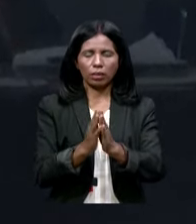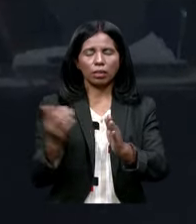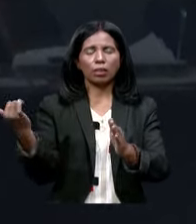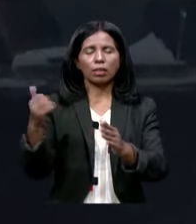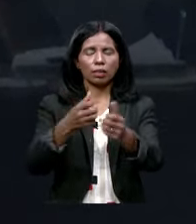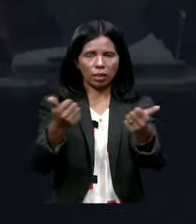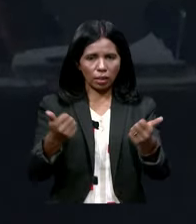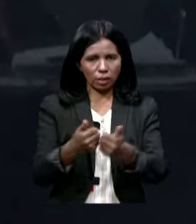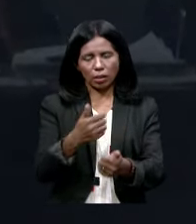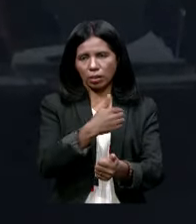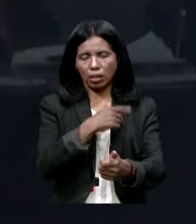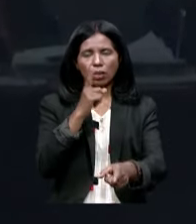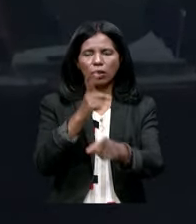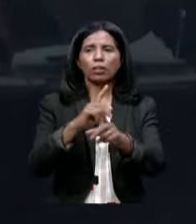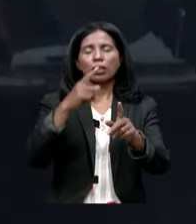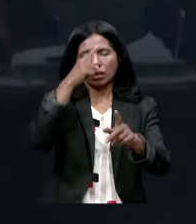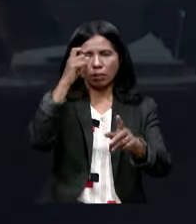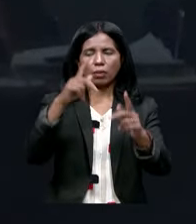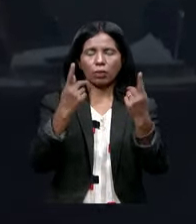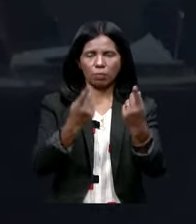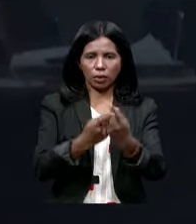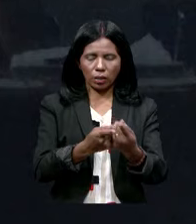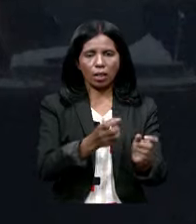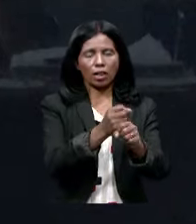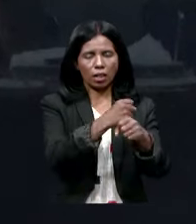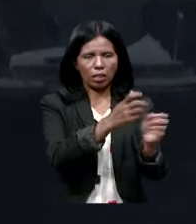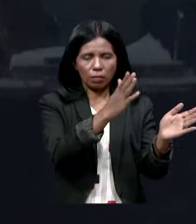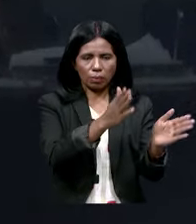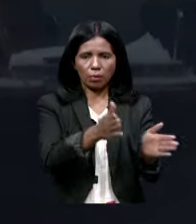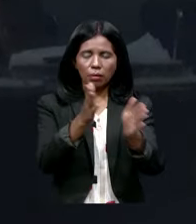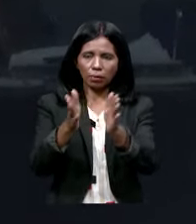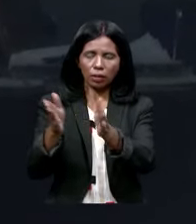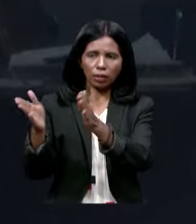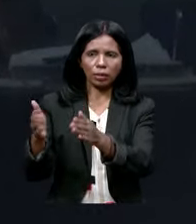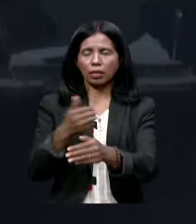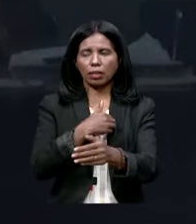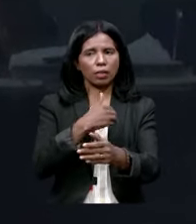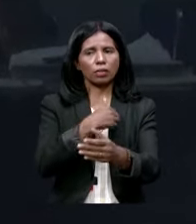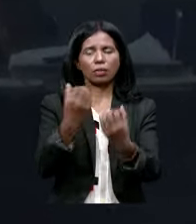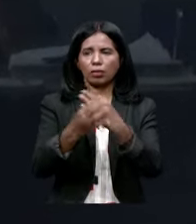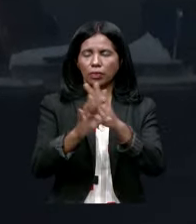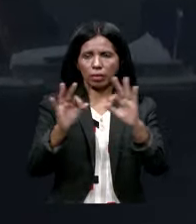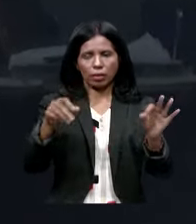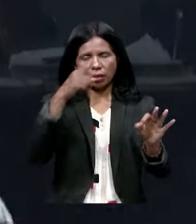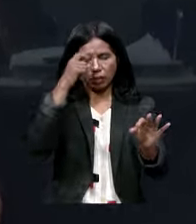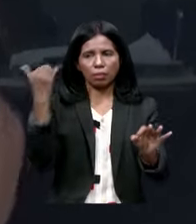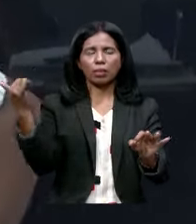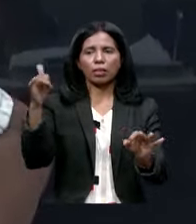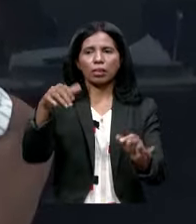ne los duni tama kompanya halo etapa per etapa iha patin sirau kutu tamba sira